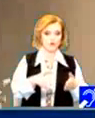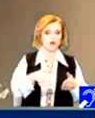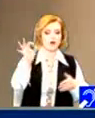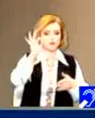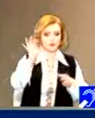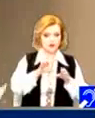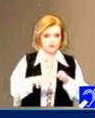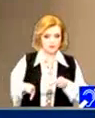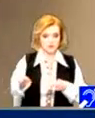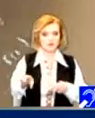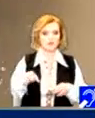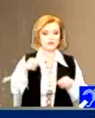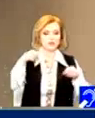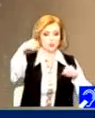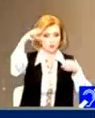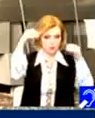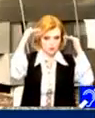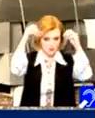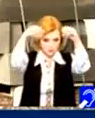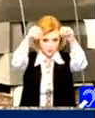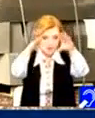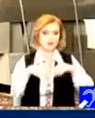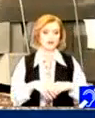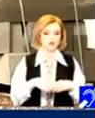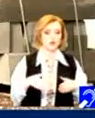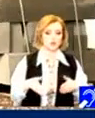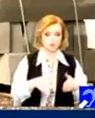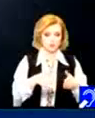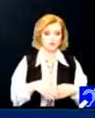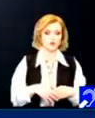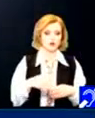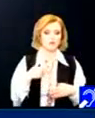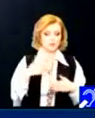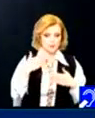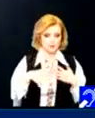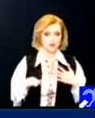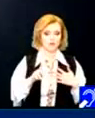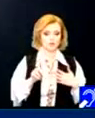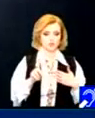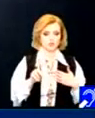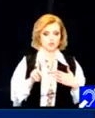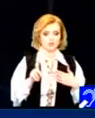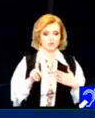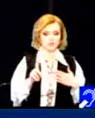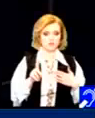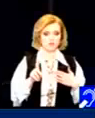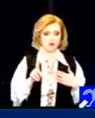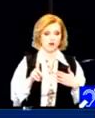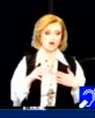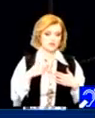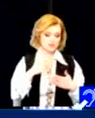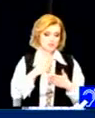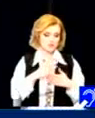canalizare, apeduct, iluminare, drumuri. Suntem conștienți că și autoritatea publică este constrânsă de